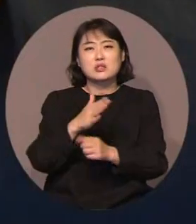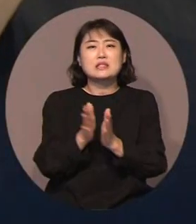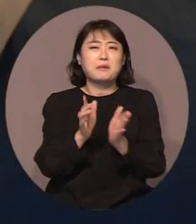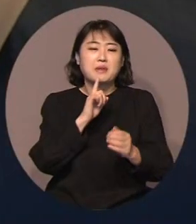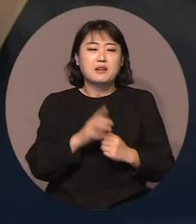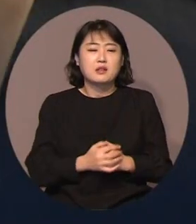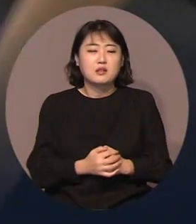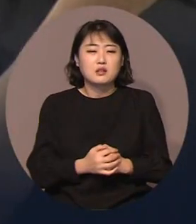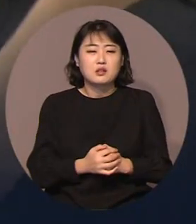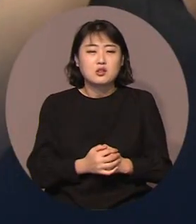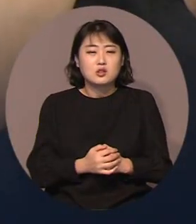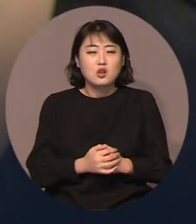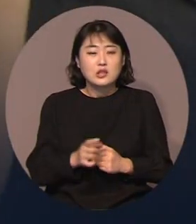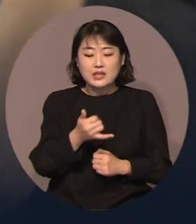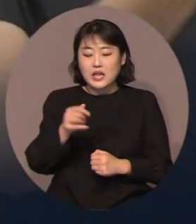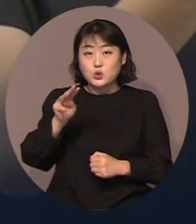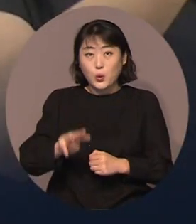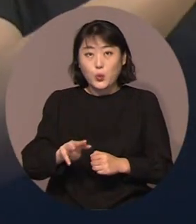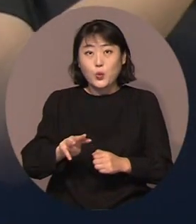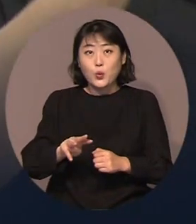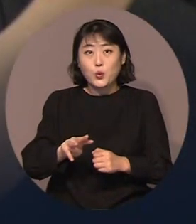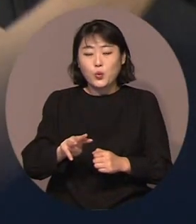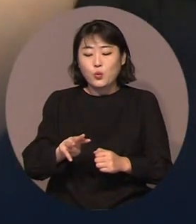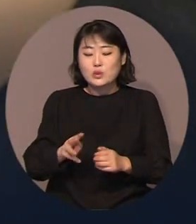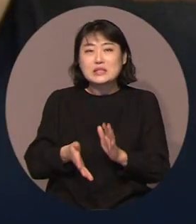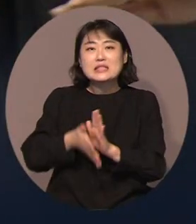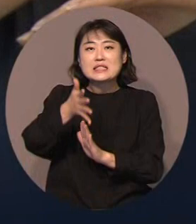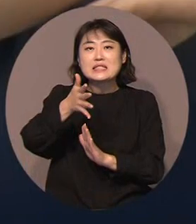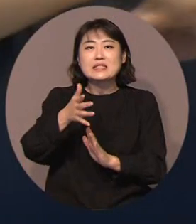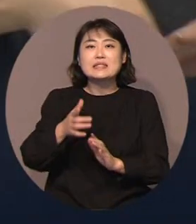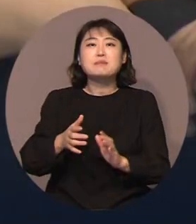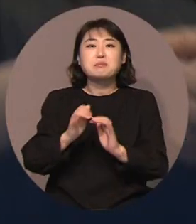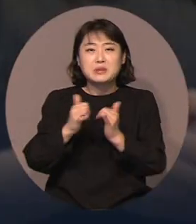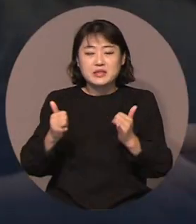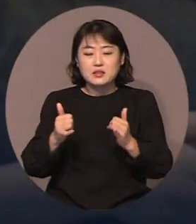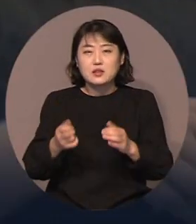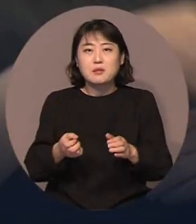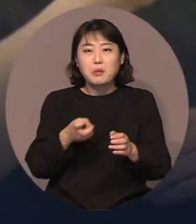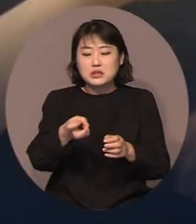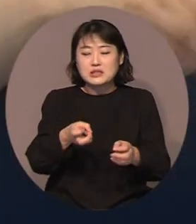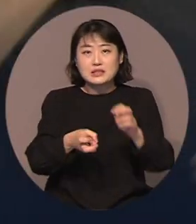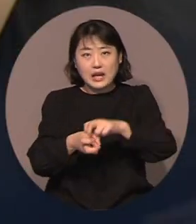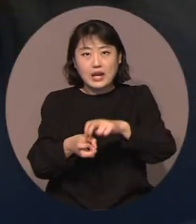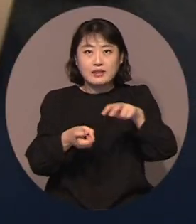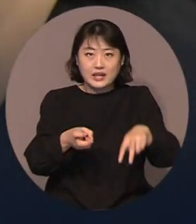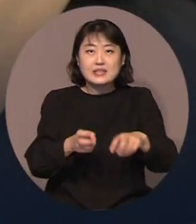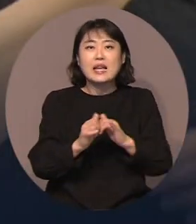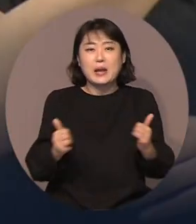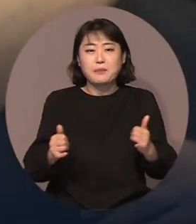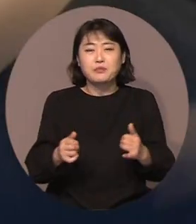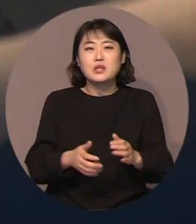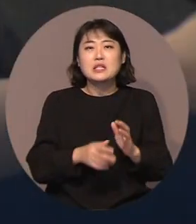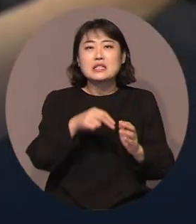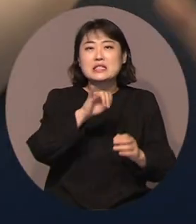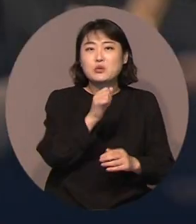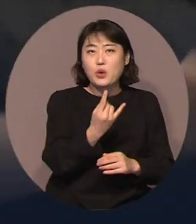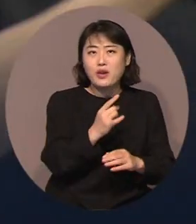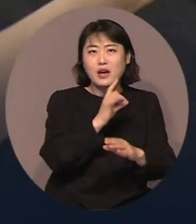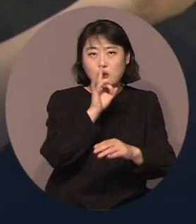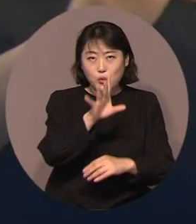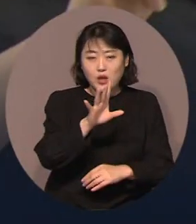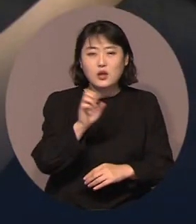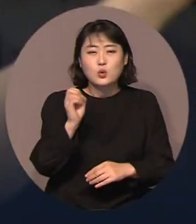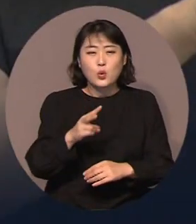대상은 세종시에서 승차 또는 하차한 우리 시민이며 적용 노선은 시외버스와 고속버스, 도심형